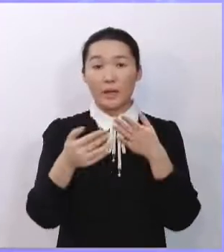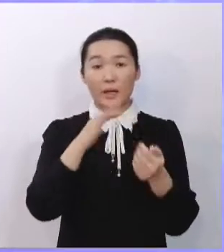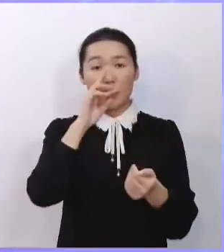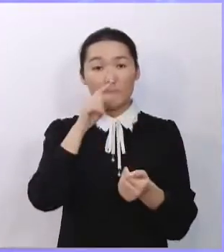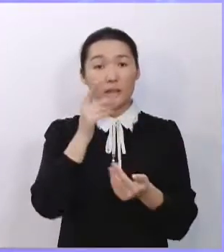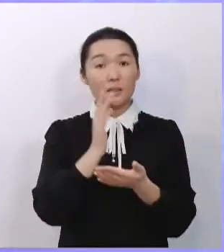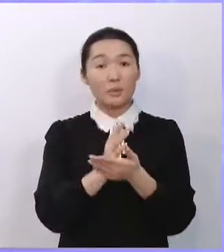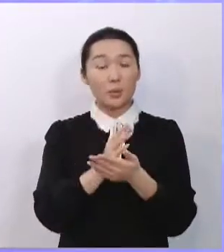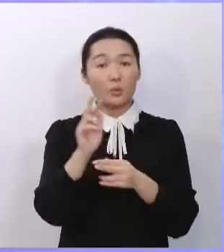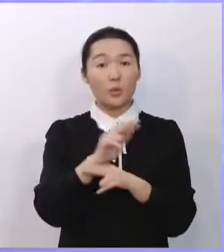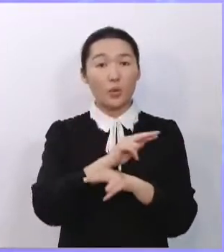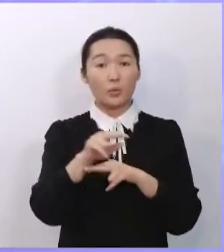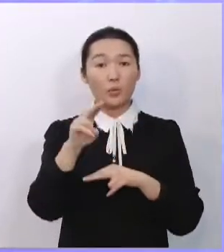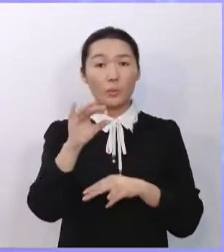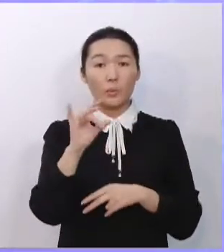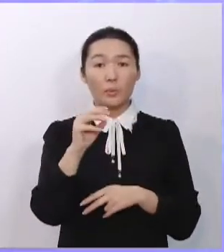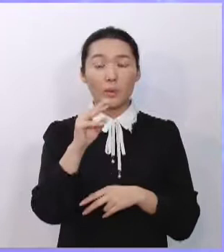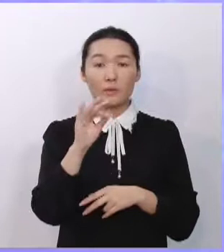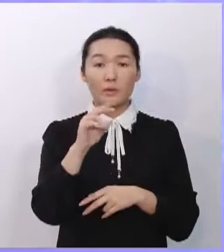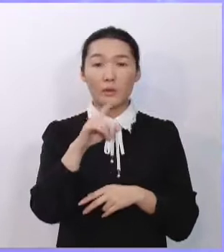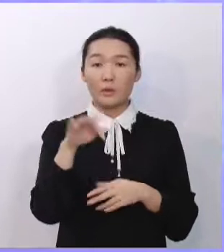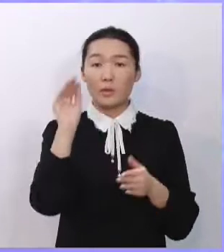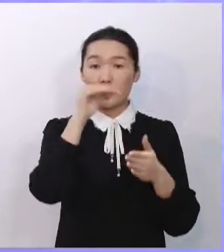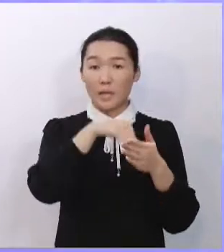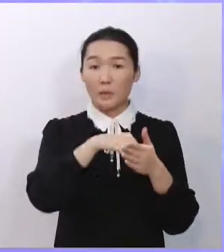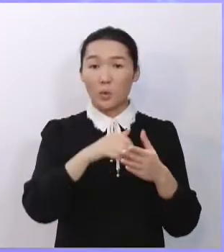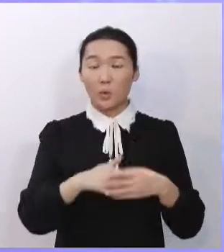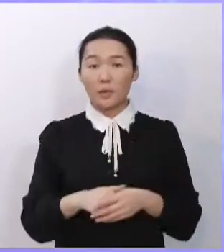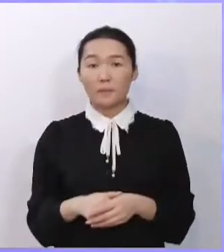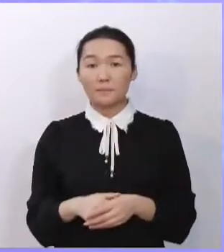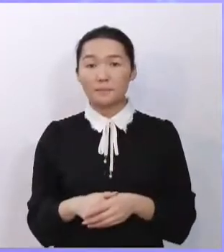оңдоп, портфолиоңорго салып койгула.